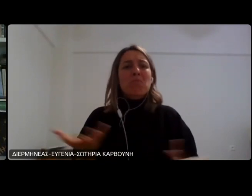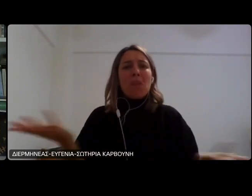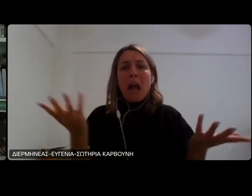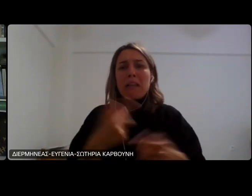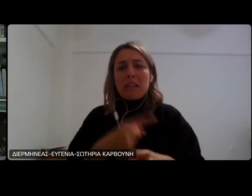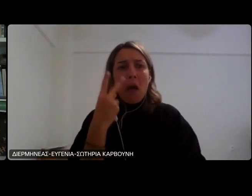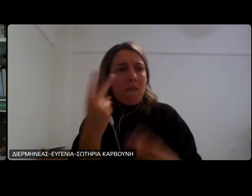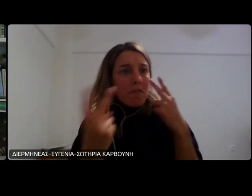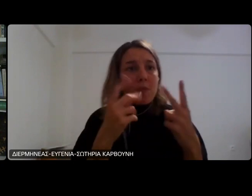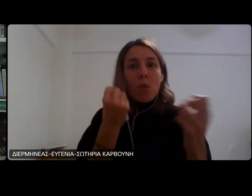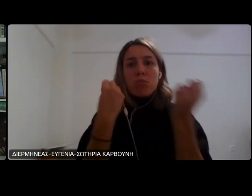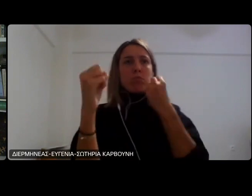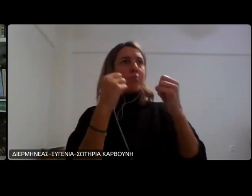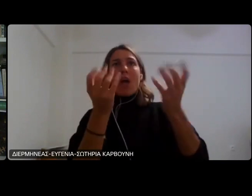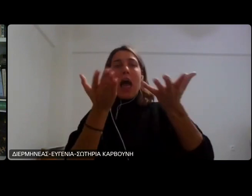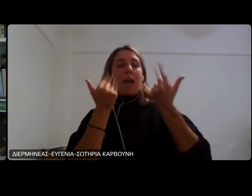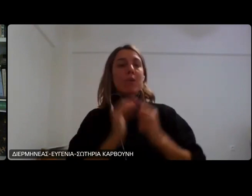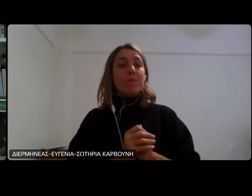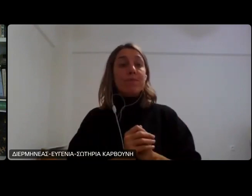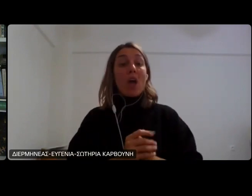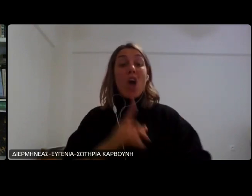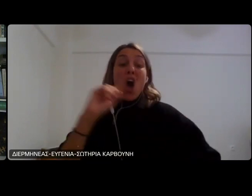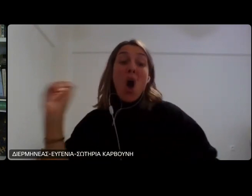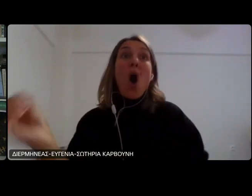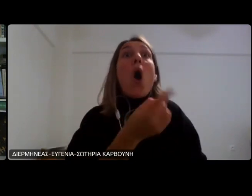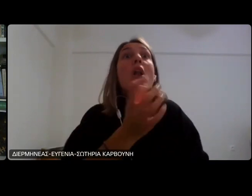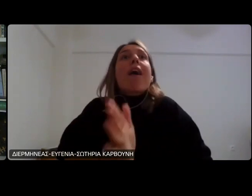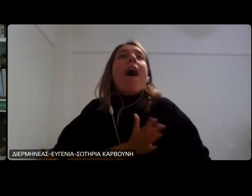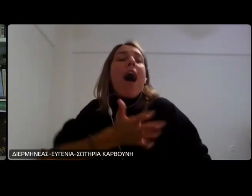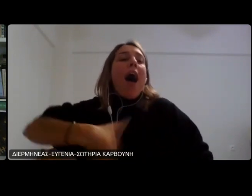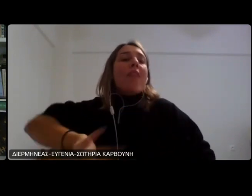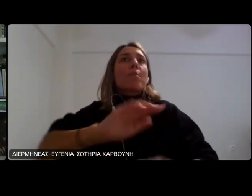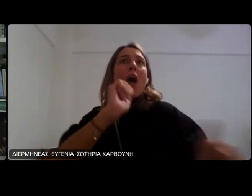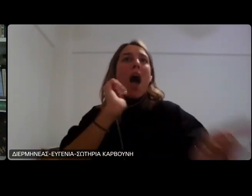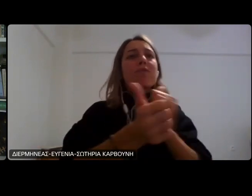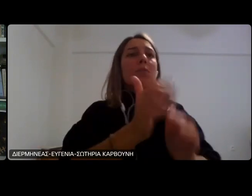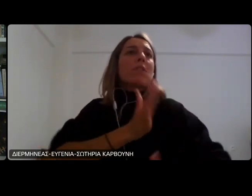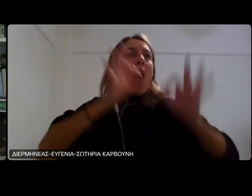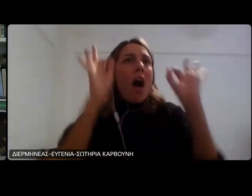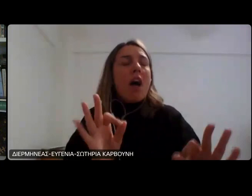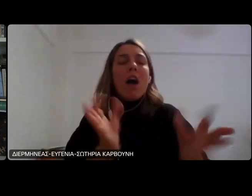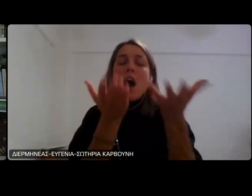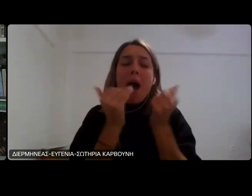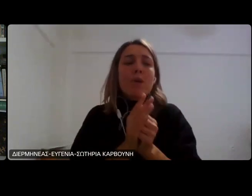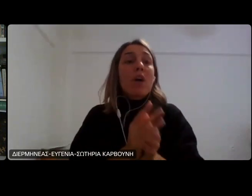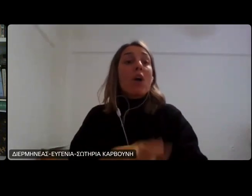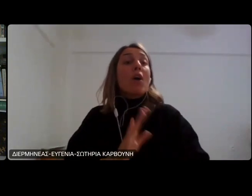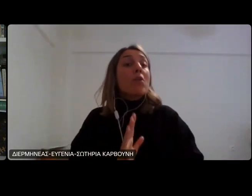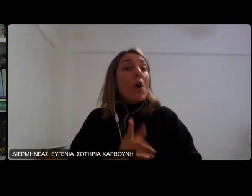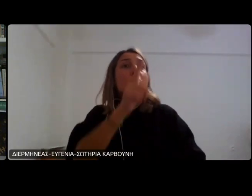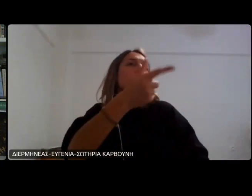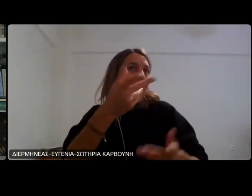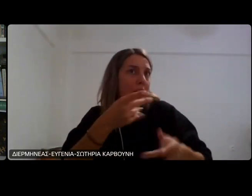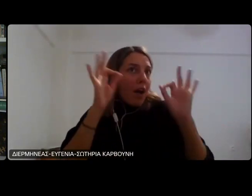αρνητική αντίδραση. Δεν είμαστε λοιπόν όλες οι άνθρωποι αυτόματα άνθρωποι. Το ποια άτομα κερδίζουν την ταμπέλα άνθρωπος και συνακόλουθα όσα δικαιώματα